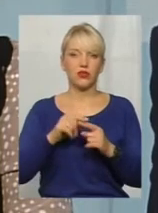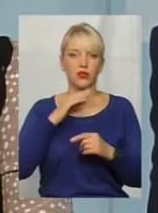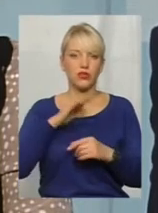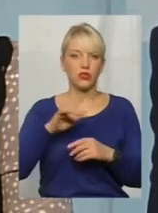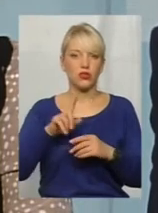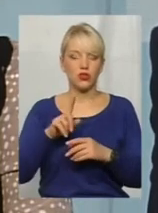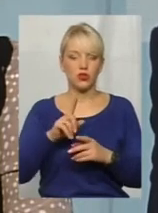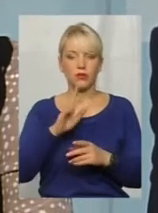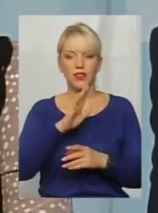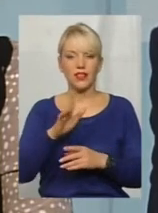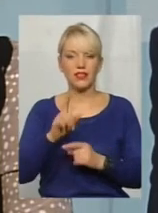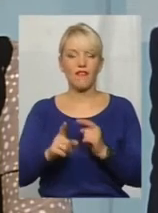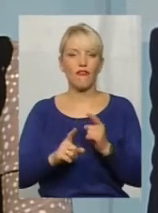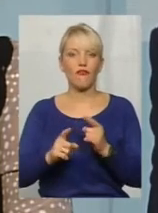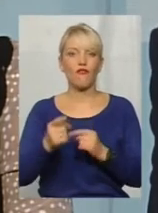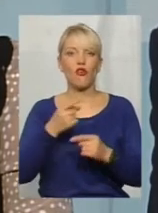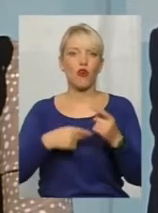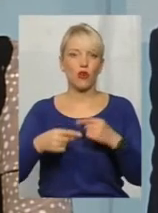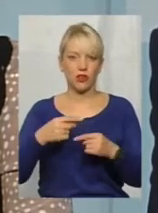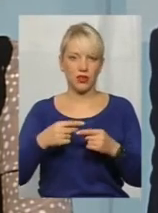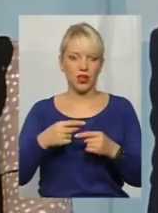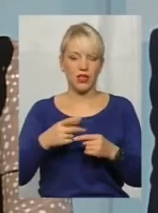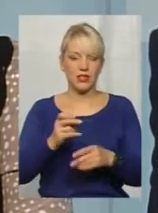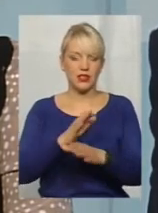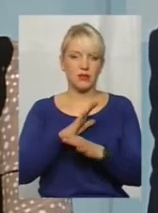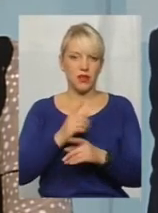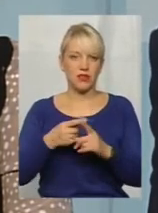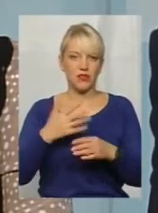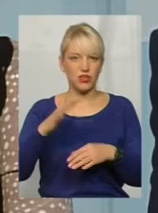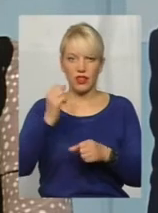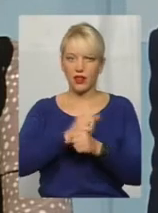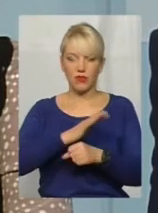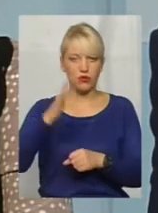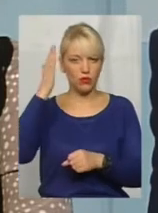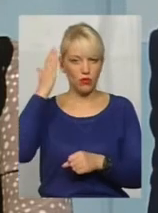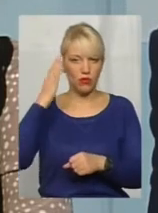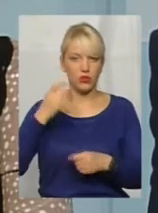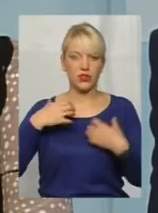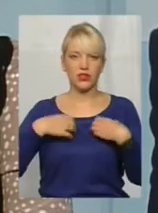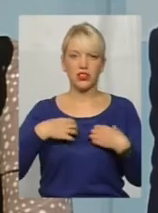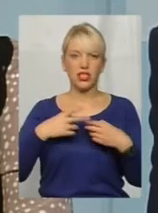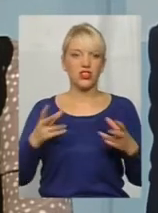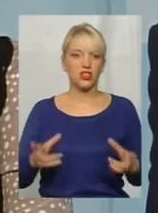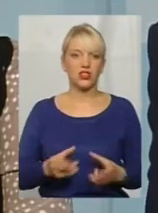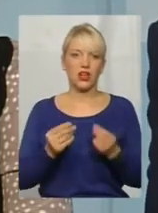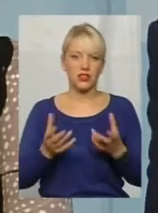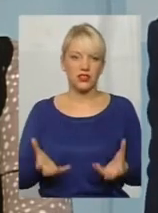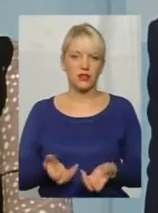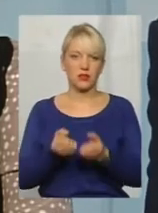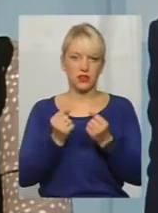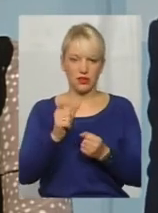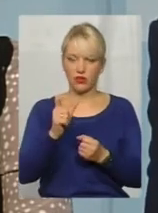і шансів на успішну серцеву, легеневу і мозкову реанімацію там практично немає.